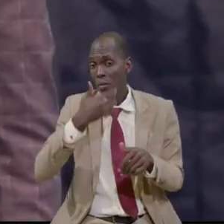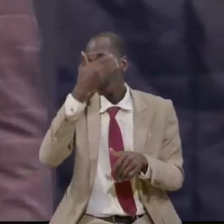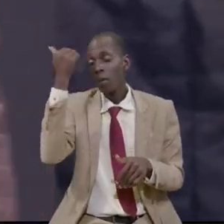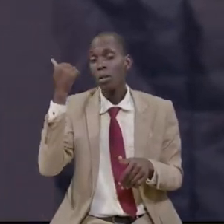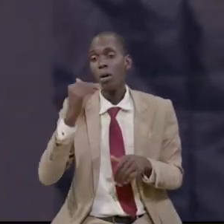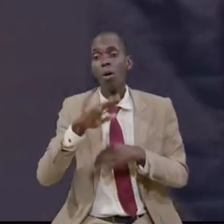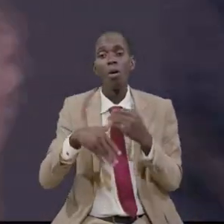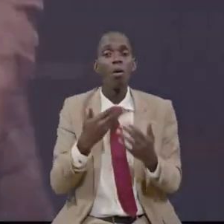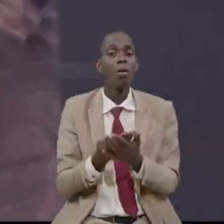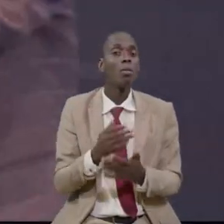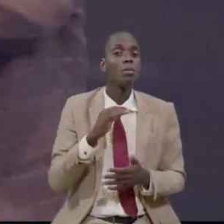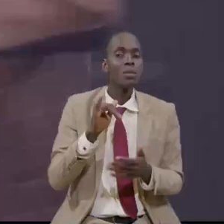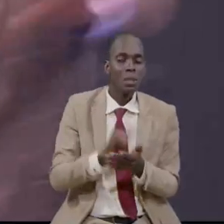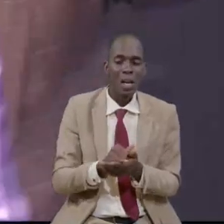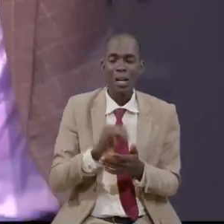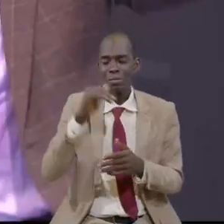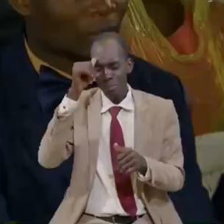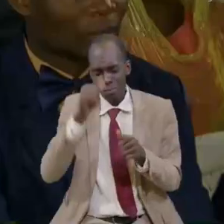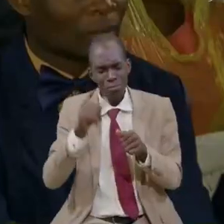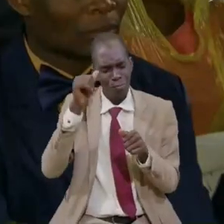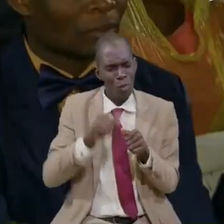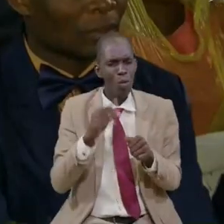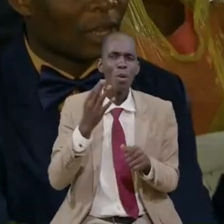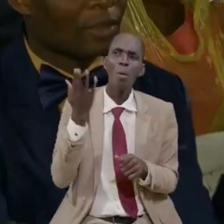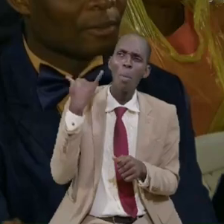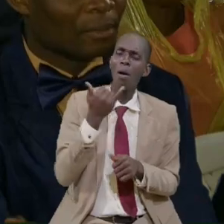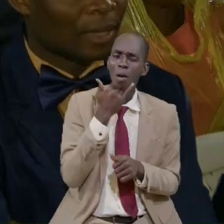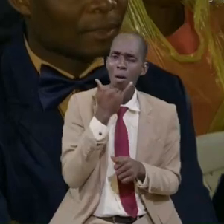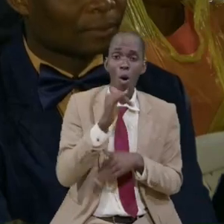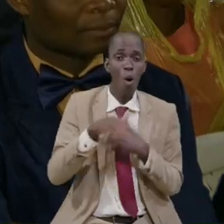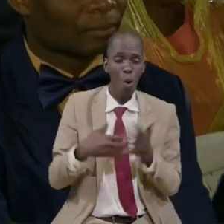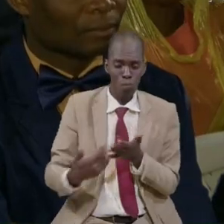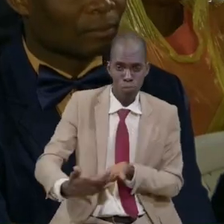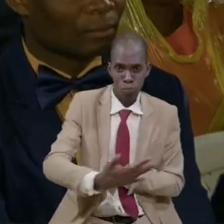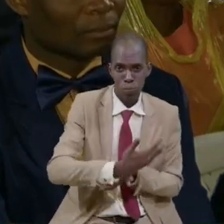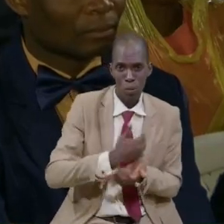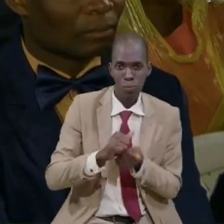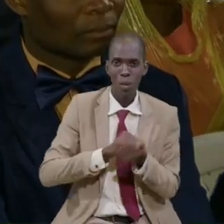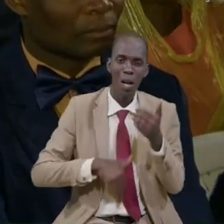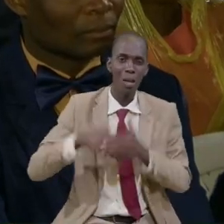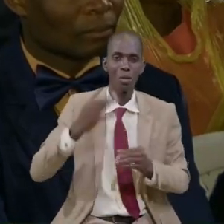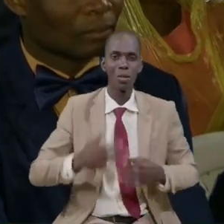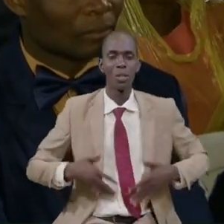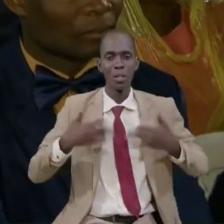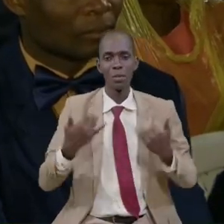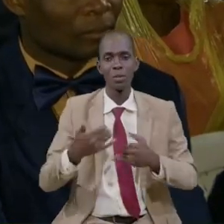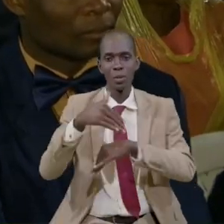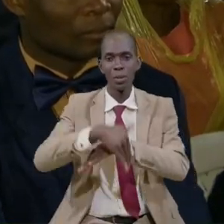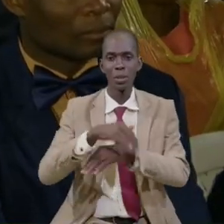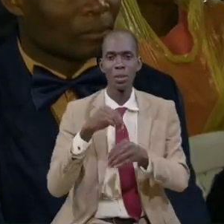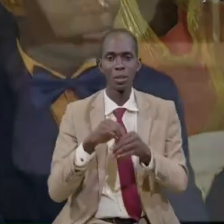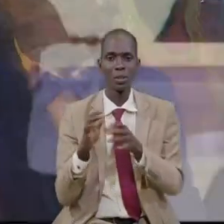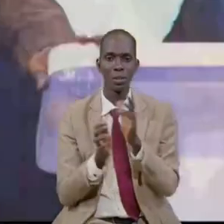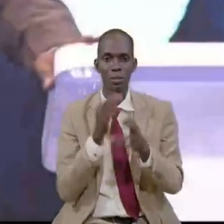pas tous ces souvenir de la vie passé efface effacer ce soir et puis le